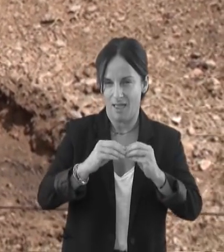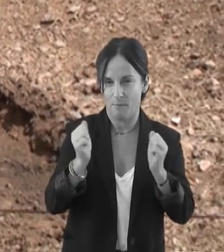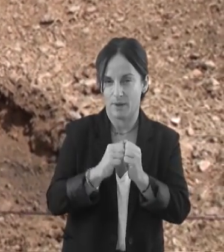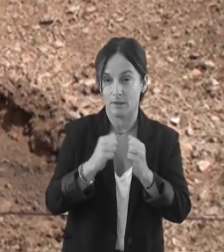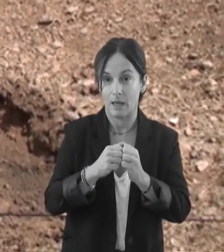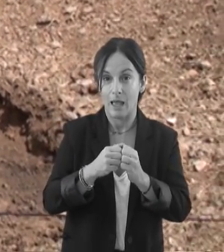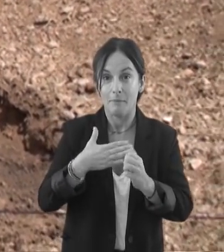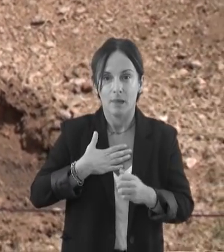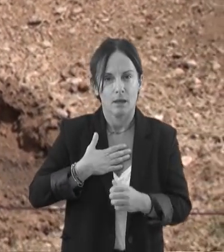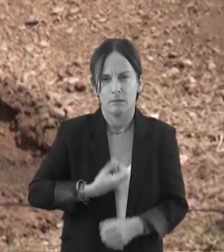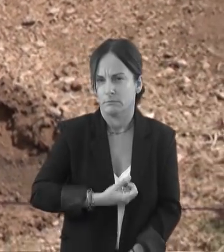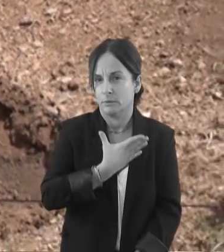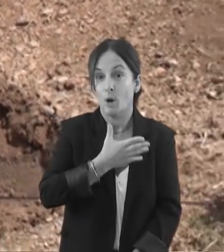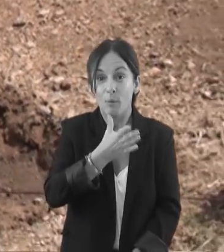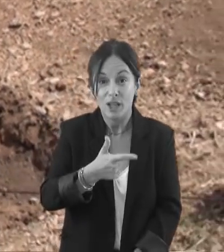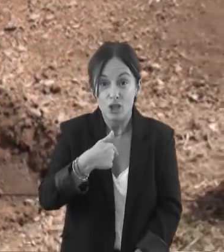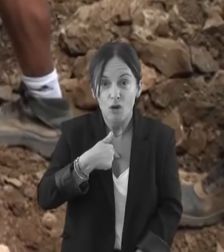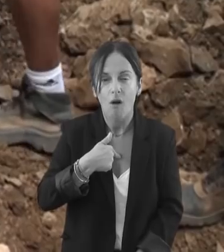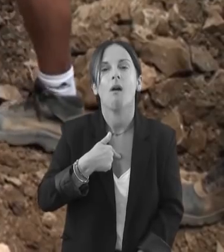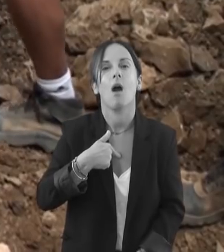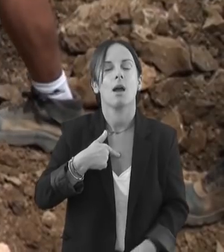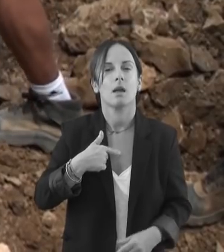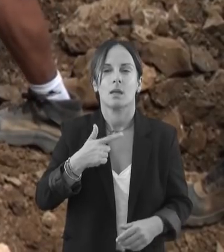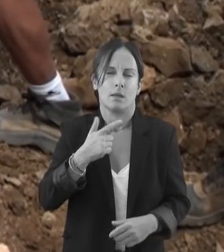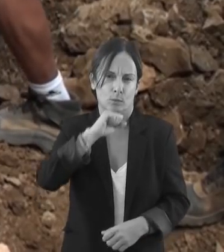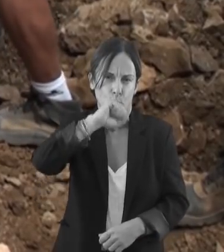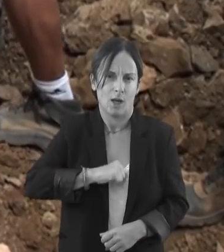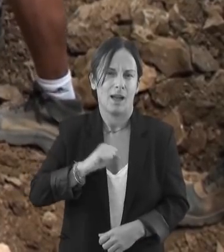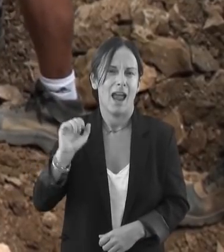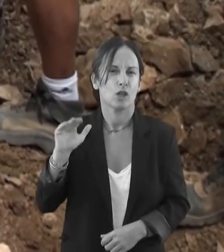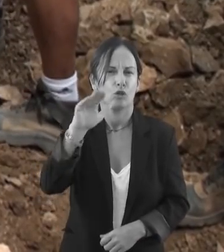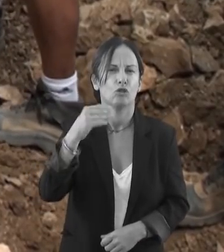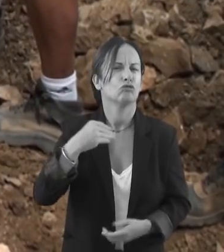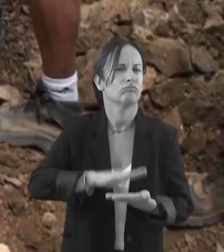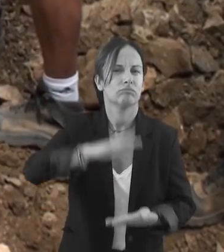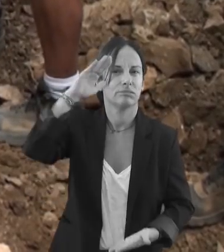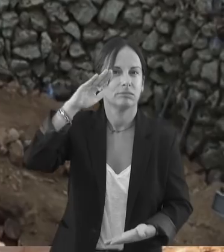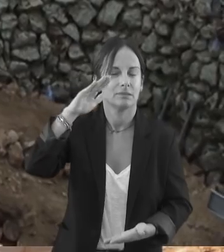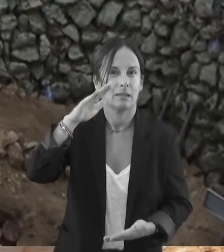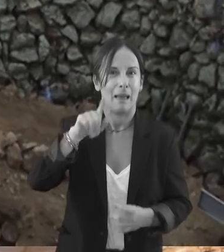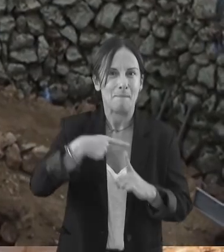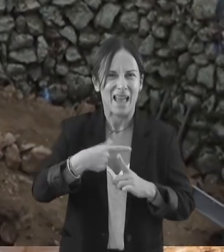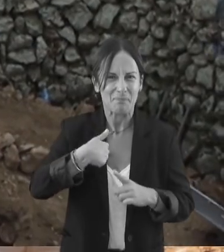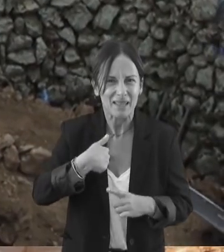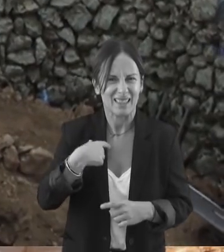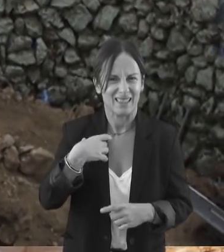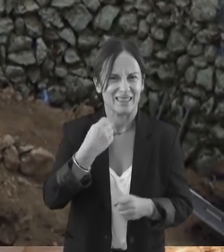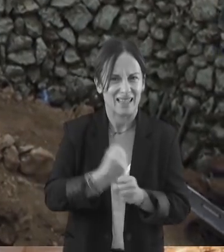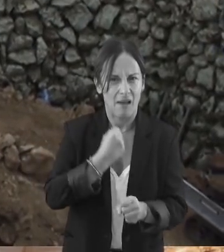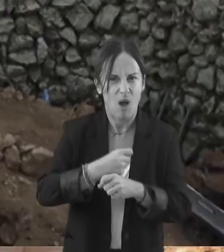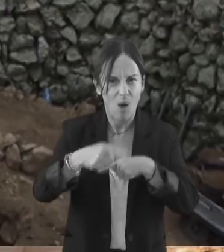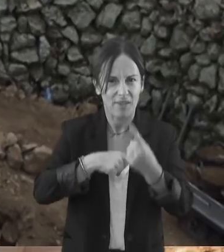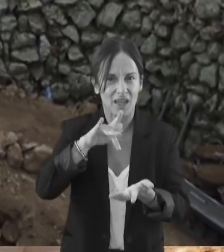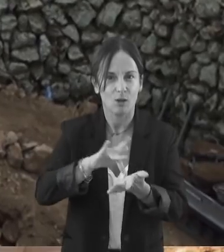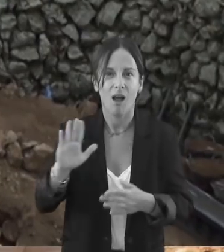Serra Tramuntana, i vaig començar una escola taller, com dic, fins que quan vaig acabar vaig